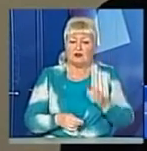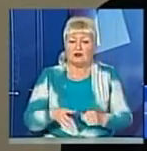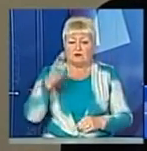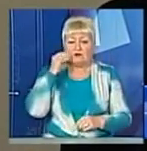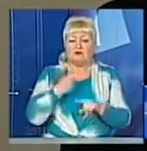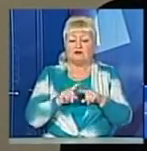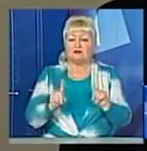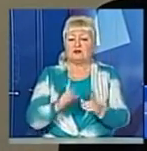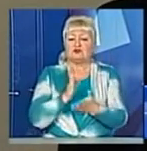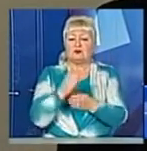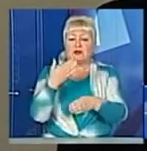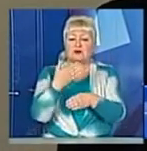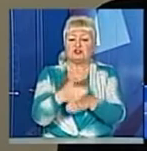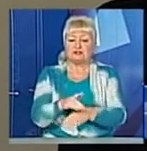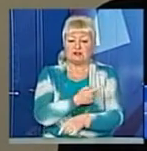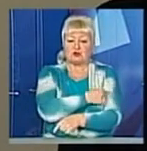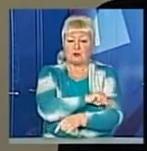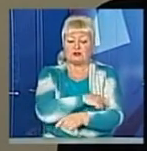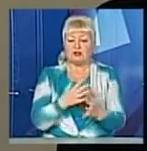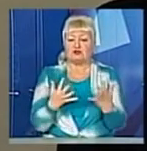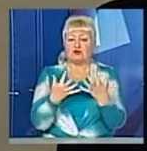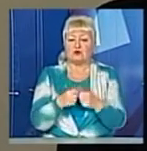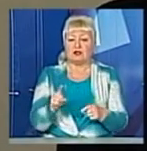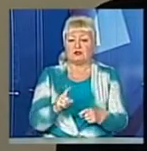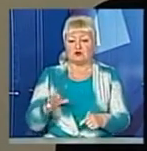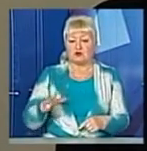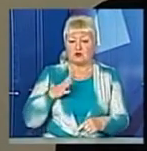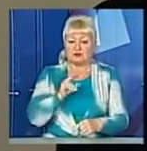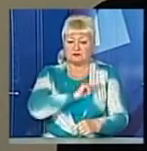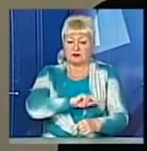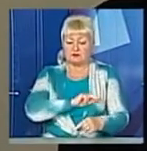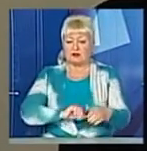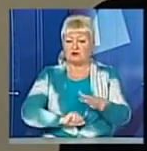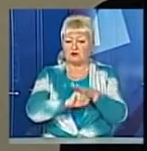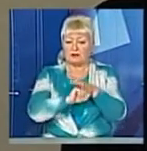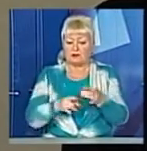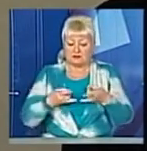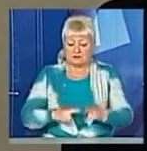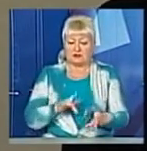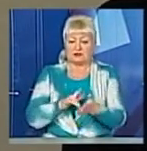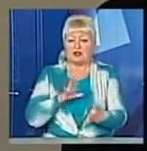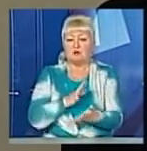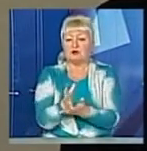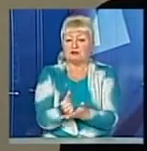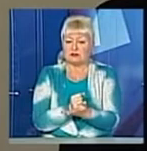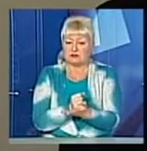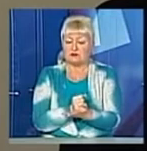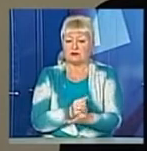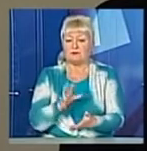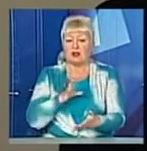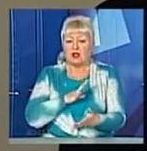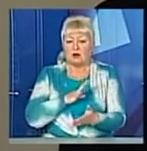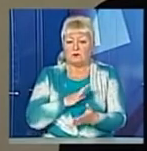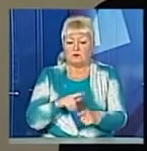ми маємо частину медичного обладнання, яке колись функціонувало на базі перинатального центру і було законсервовано. Проведена інвентаризація